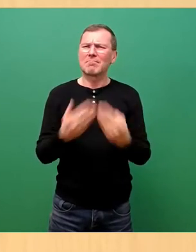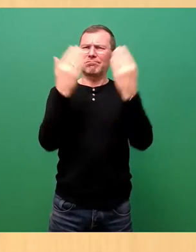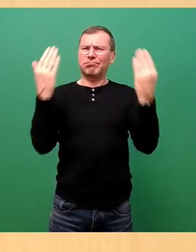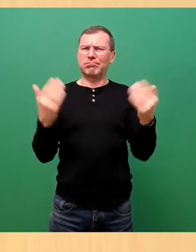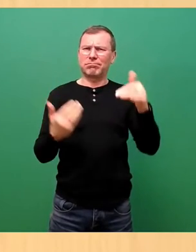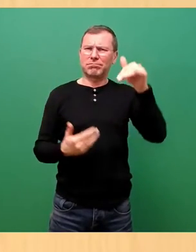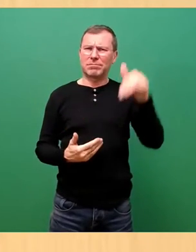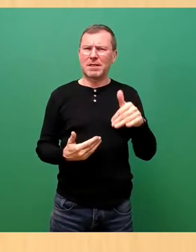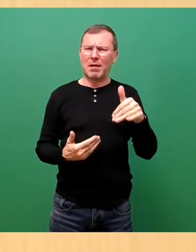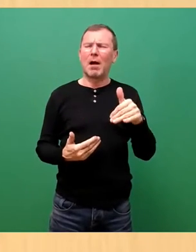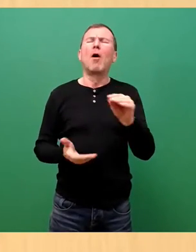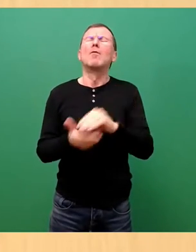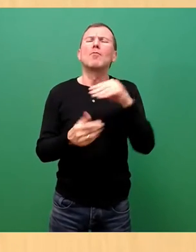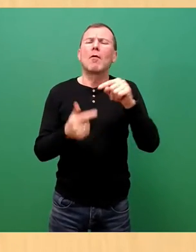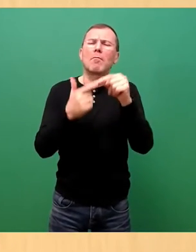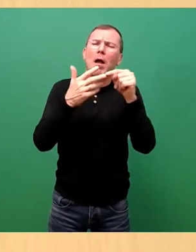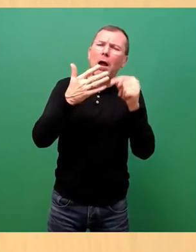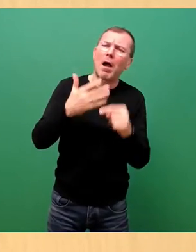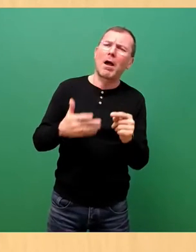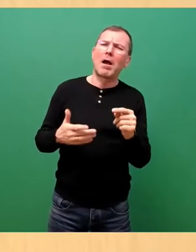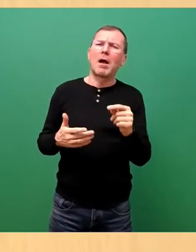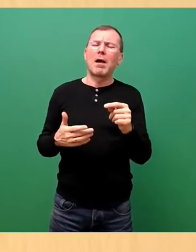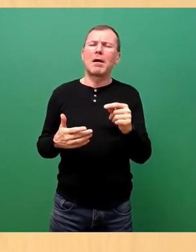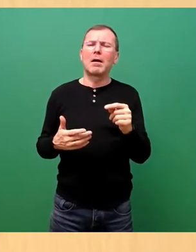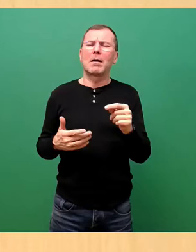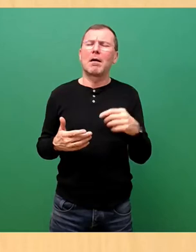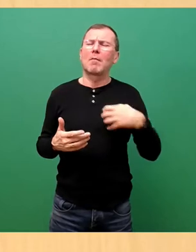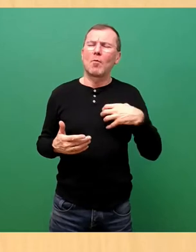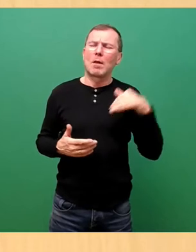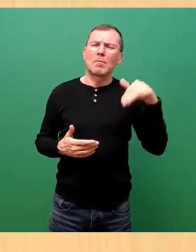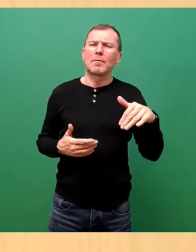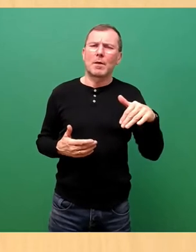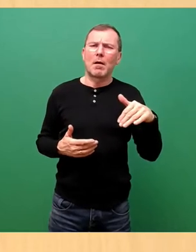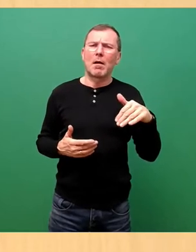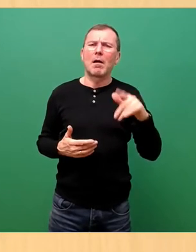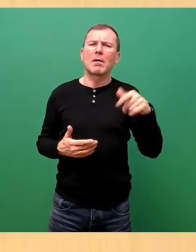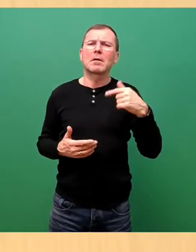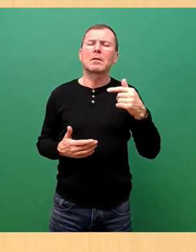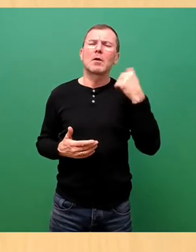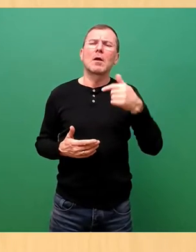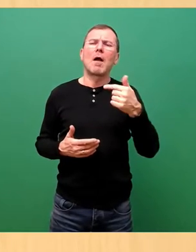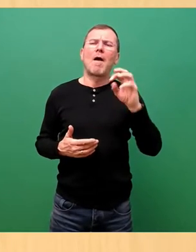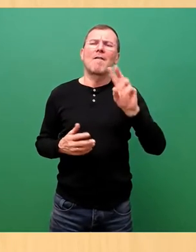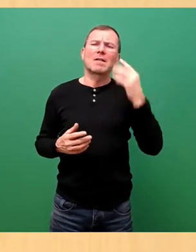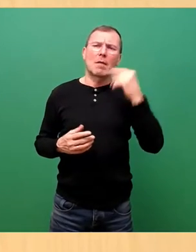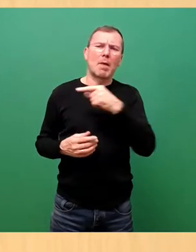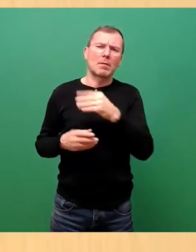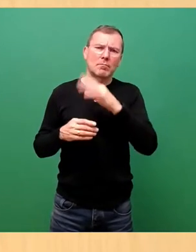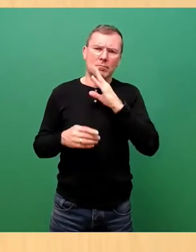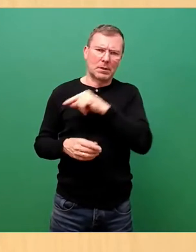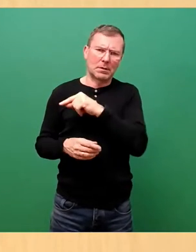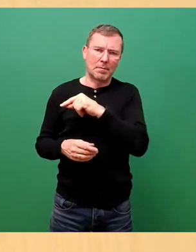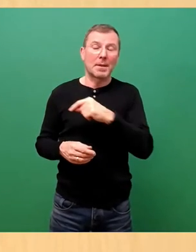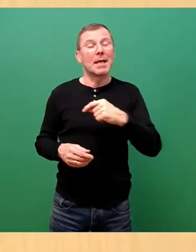gibt noch ein paar andere Pferdefüße, auf die wahrscheinlich mein Kollege Schulte-Wissermann noch eingehen wird. Ich darf